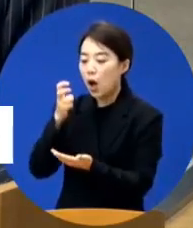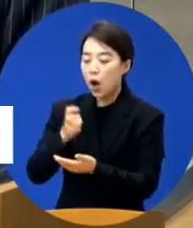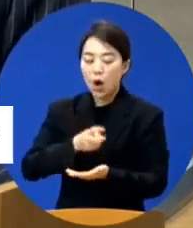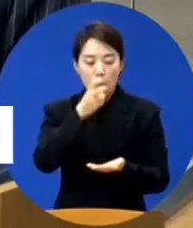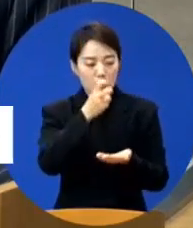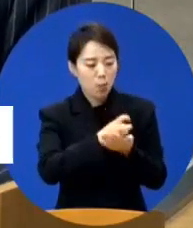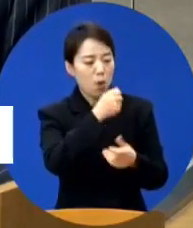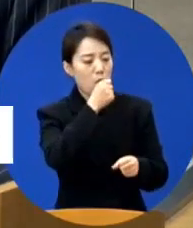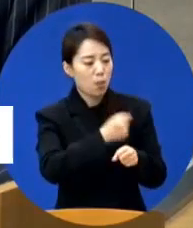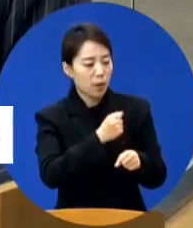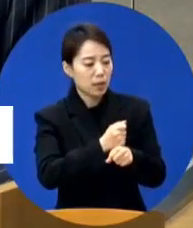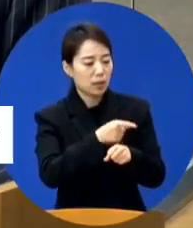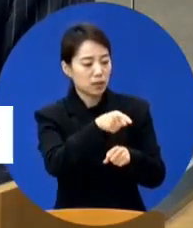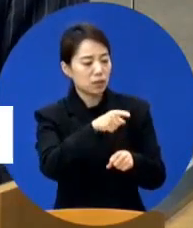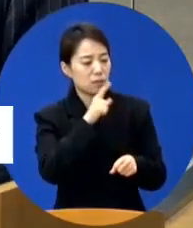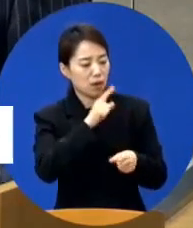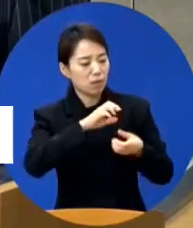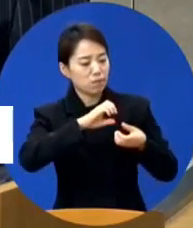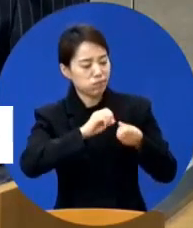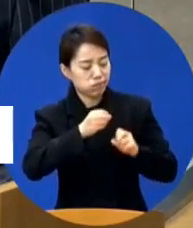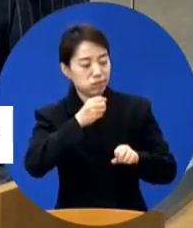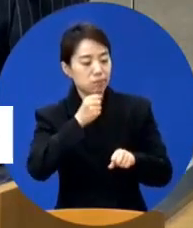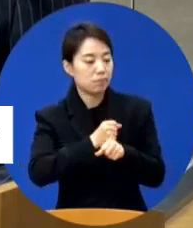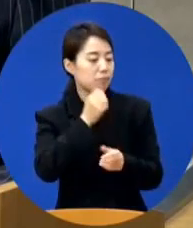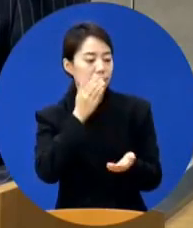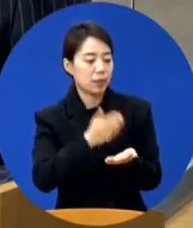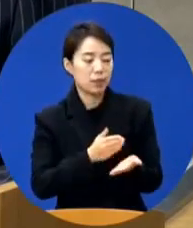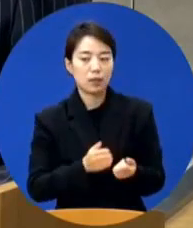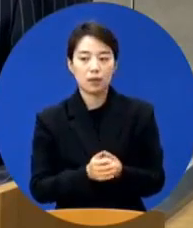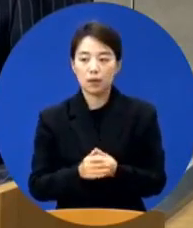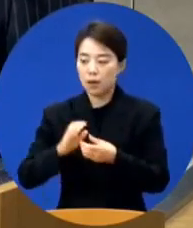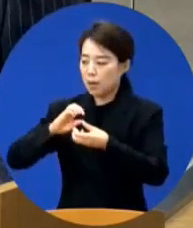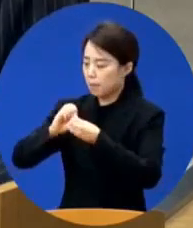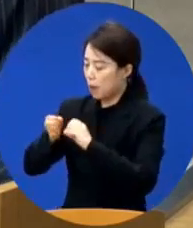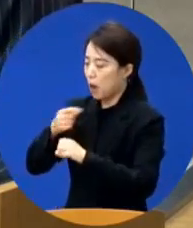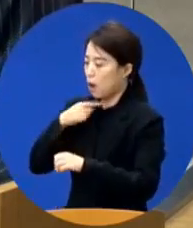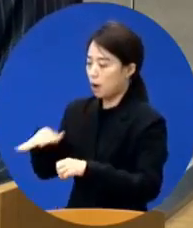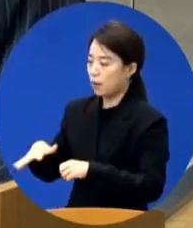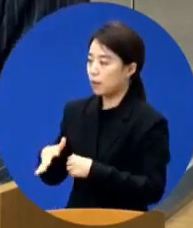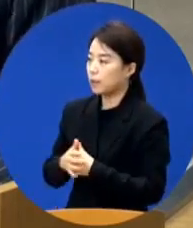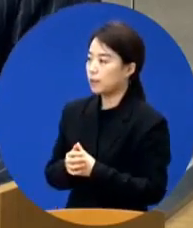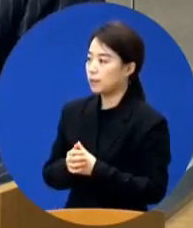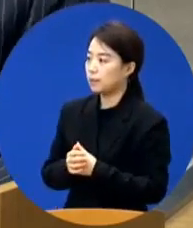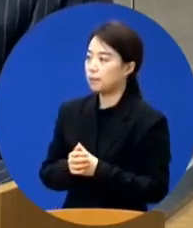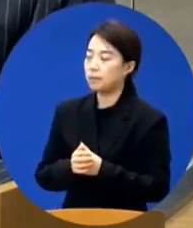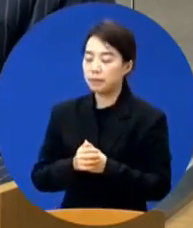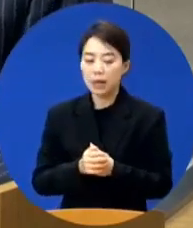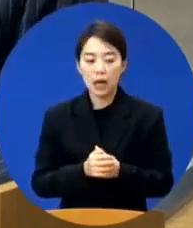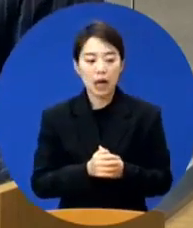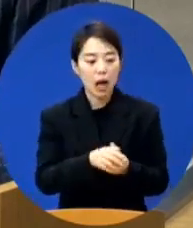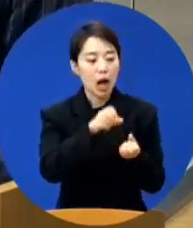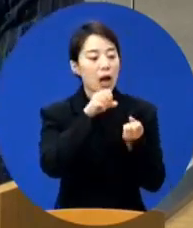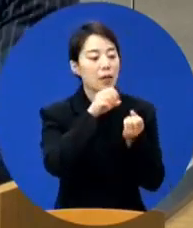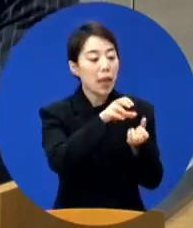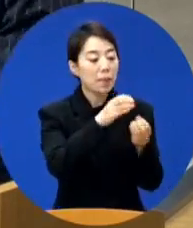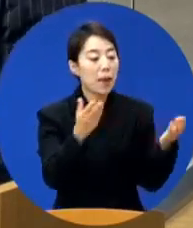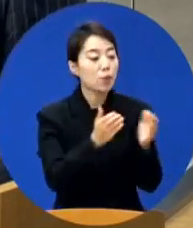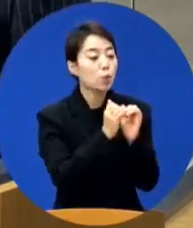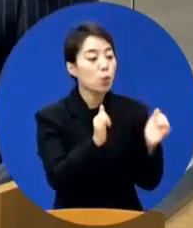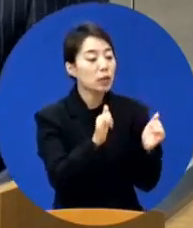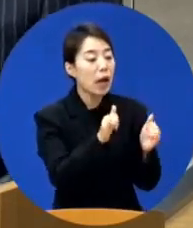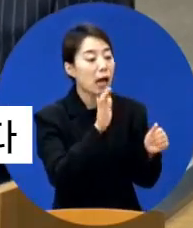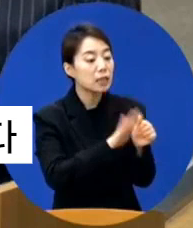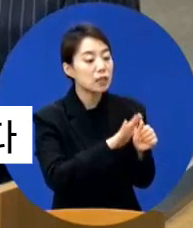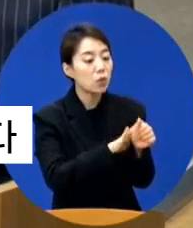그런 식으로 자꾸 궤변을 늘어놓으시면 서로가 힘듭니다. 궤변한 적 없습니다. 자, 그러면 택배 노동자에 대해서는 생각해 보신